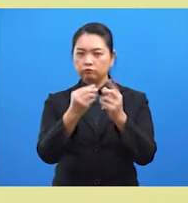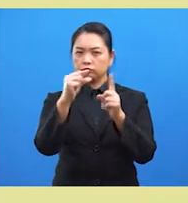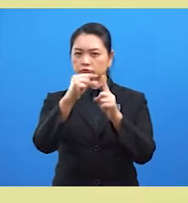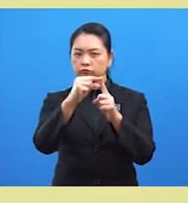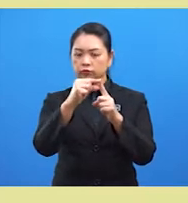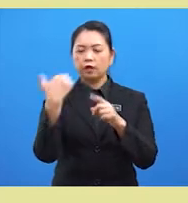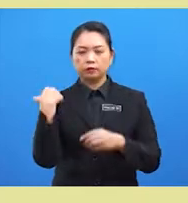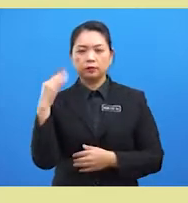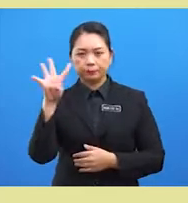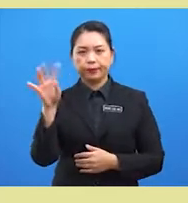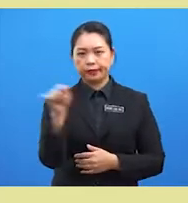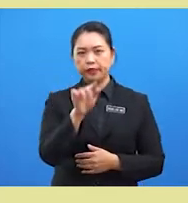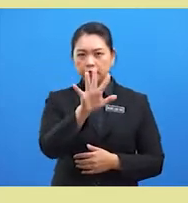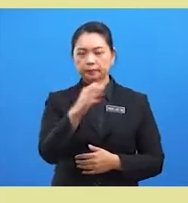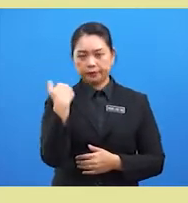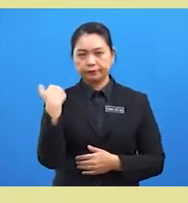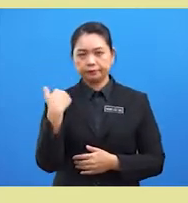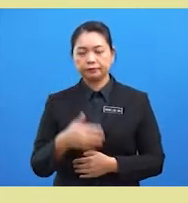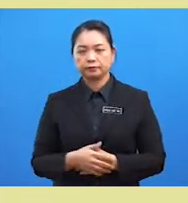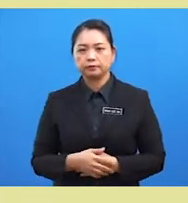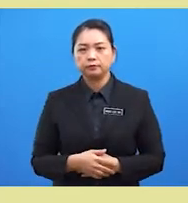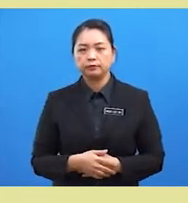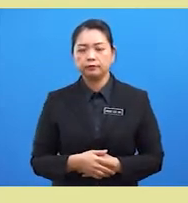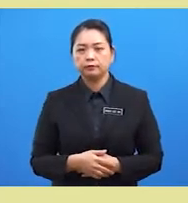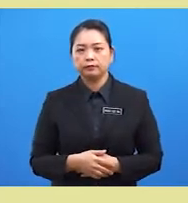4 hingga 5 patah perkataan.